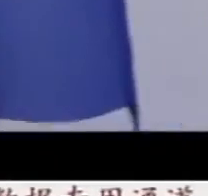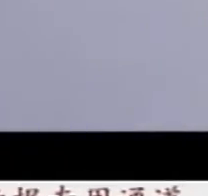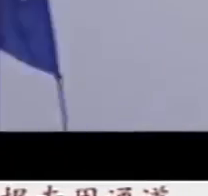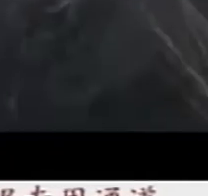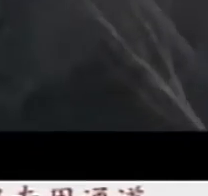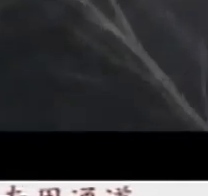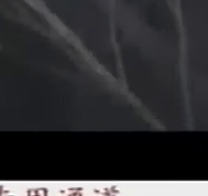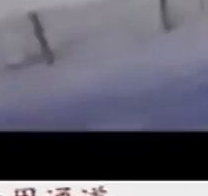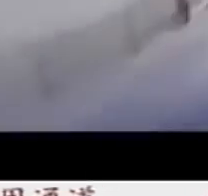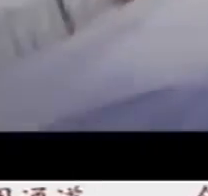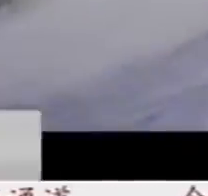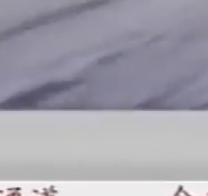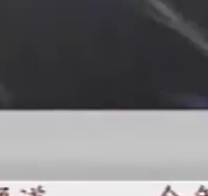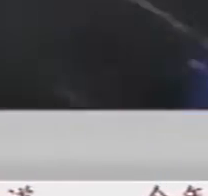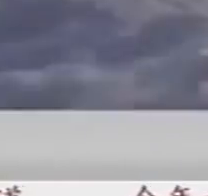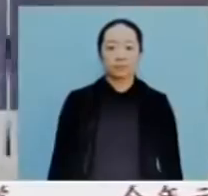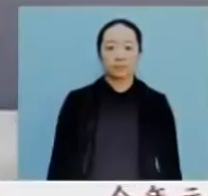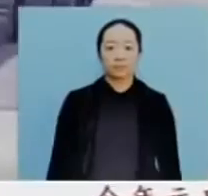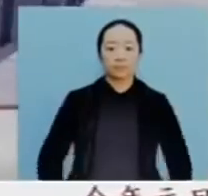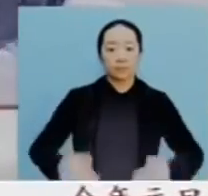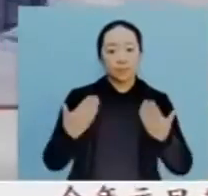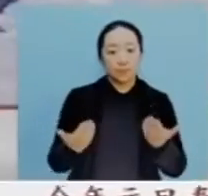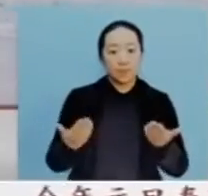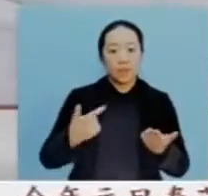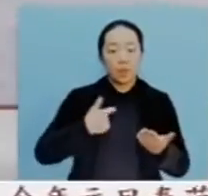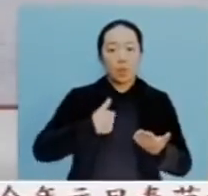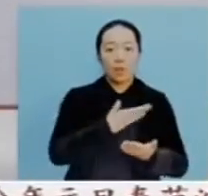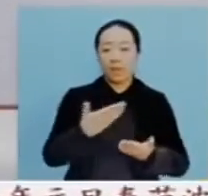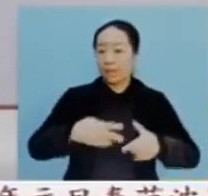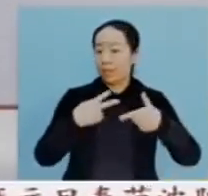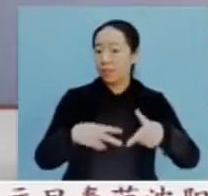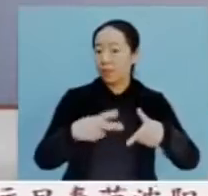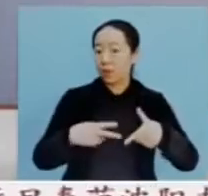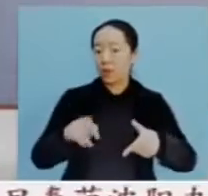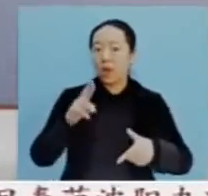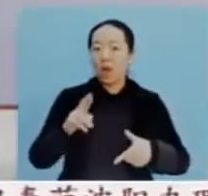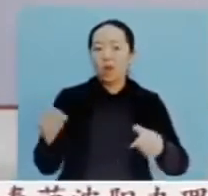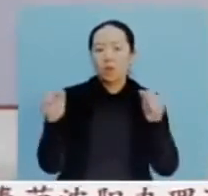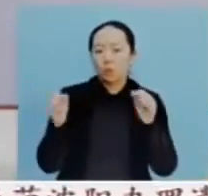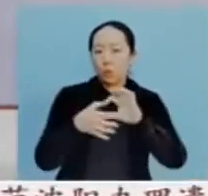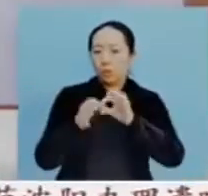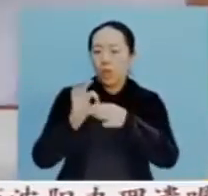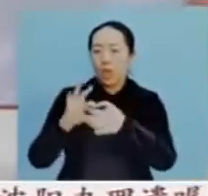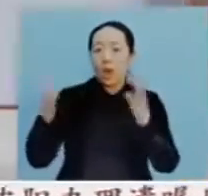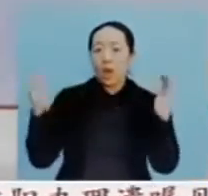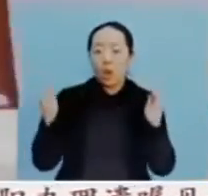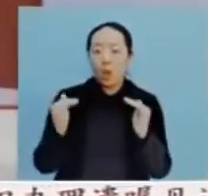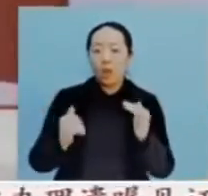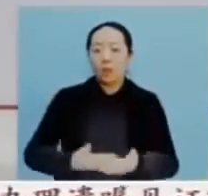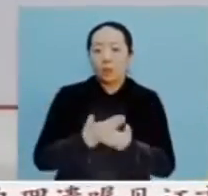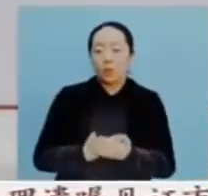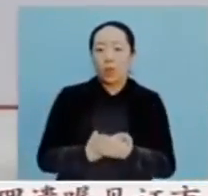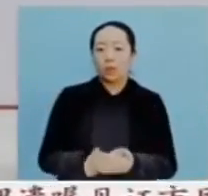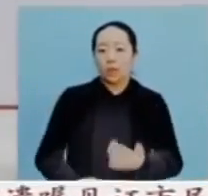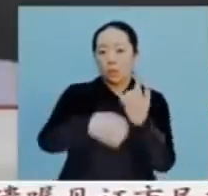今天我们要为大家介绍的是冬残奥会的重要项目——高山滑雪。高山滑雪运动将